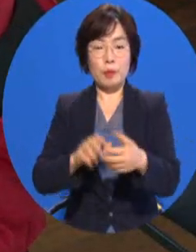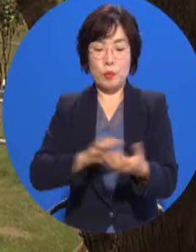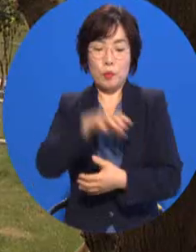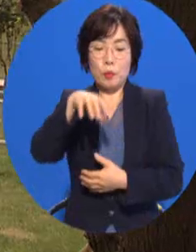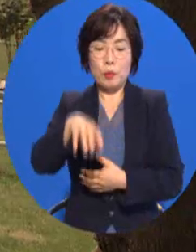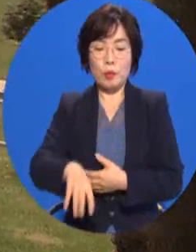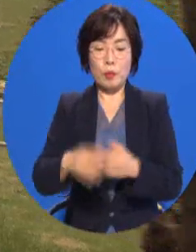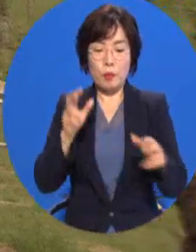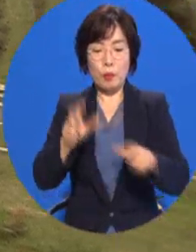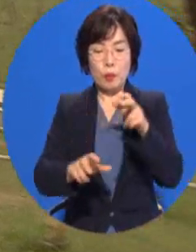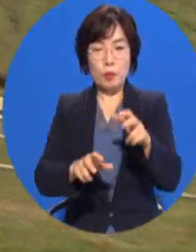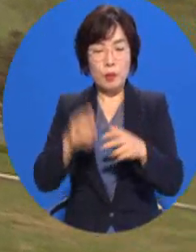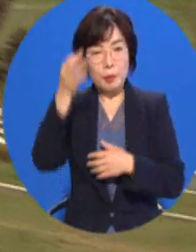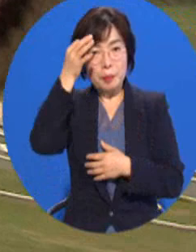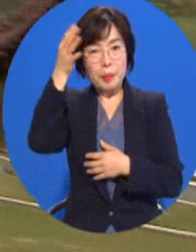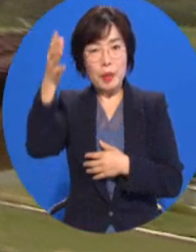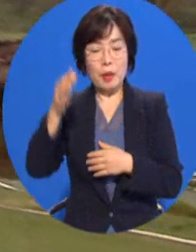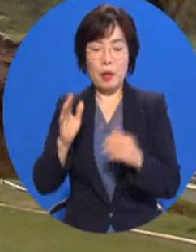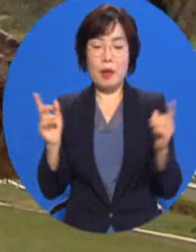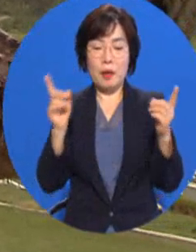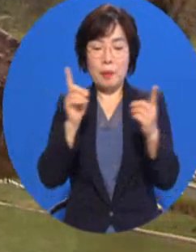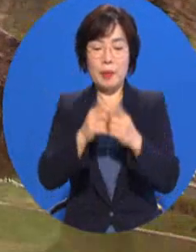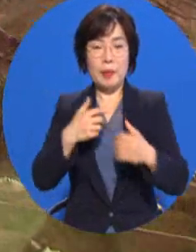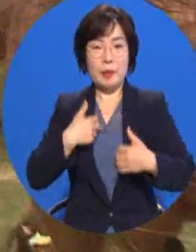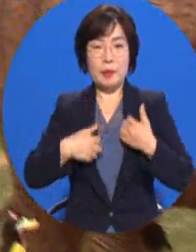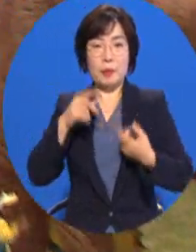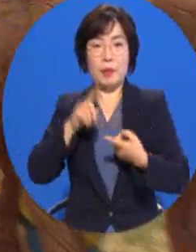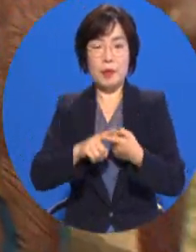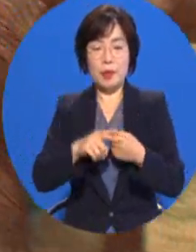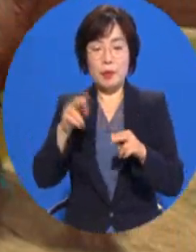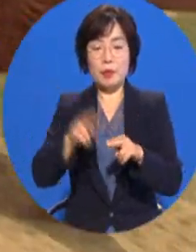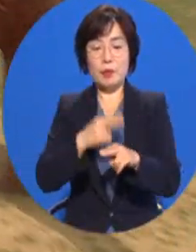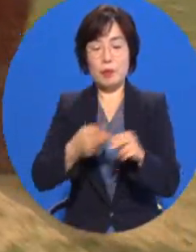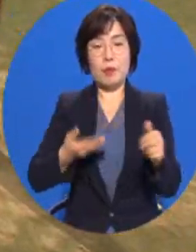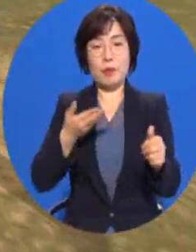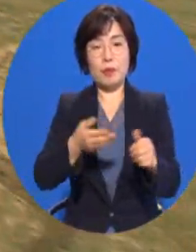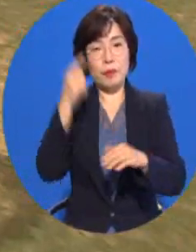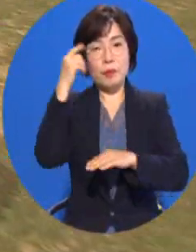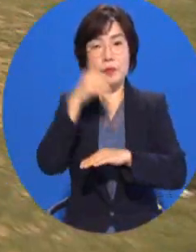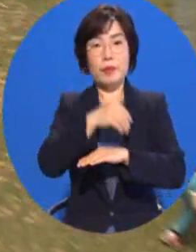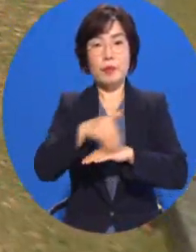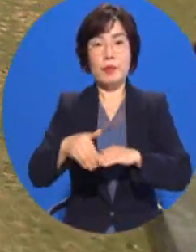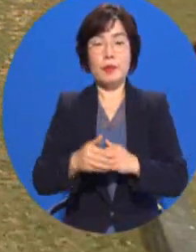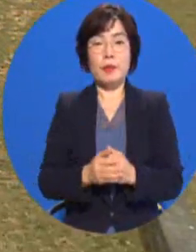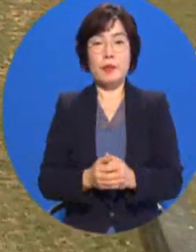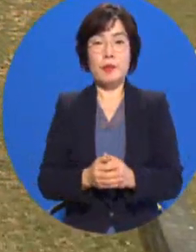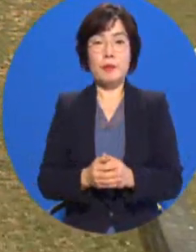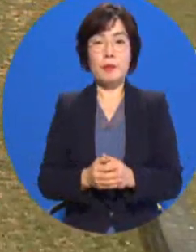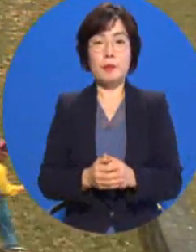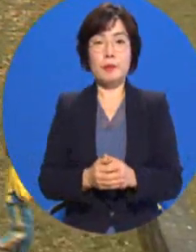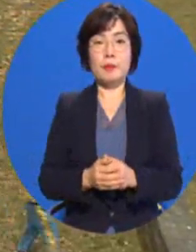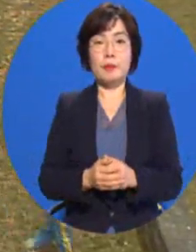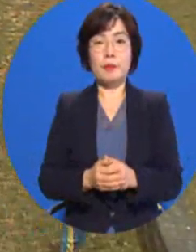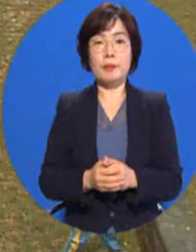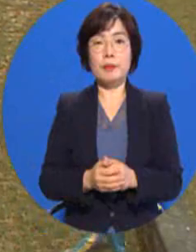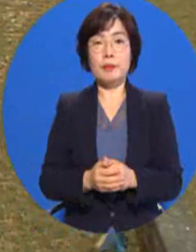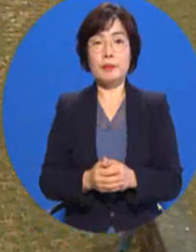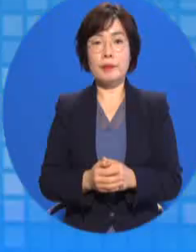놀이터에서 공룡을 상상하고 만나는 즐거움을 선사할 예정입니다. MBC 뉴스 박영훈입니다.